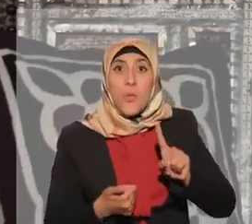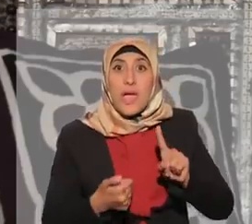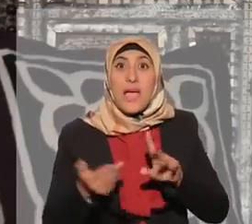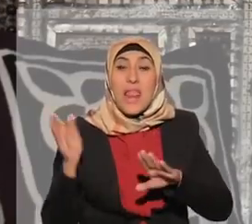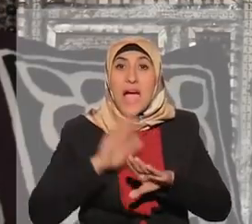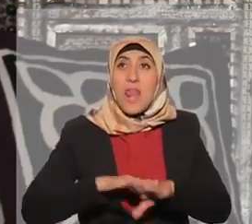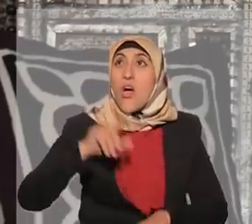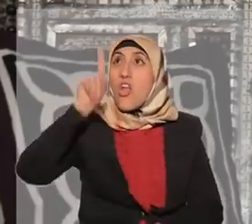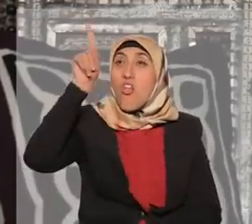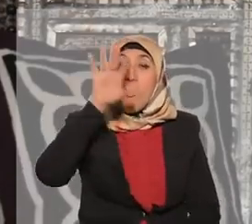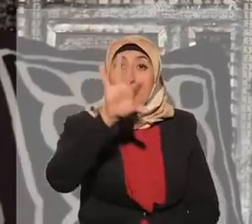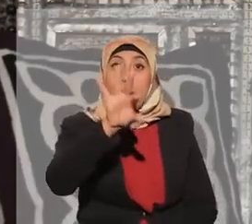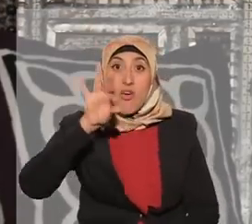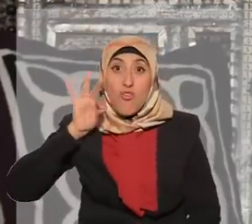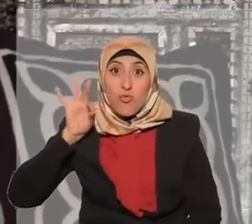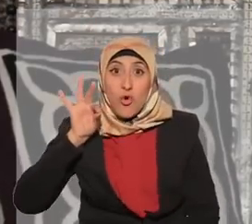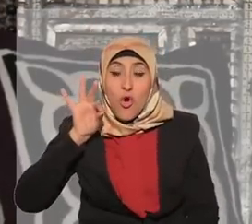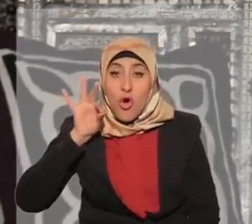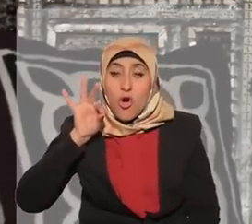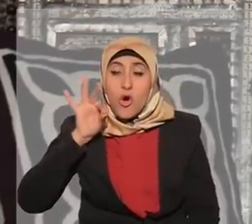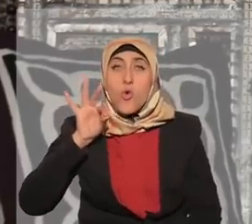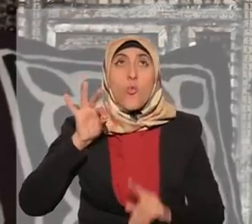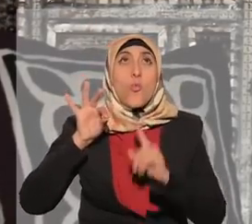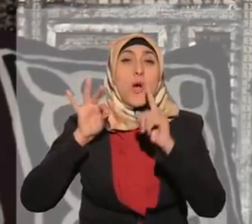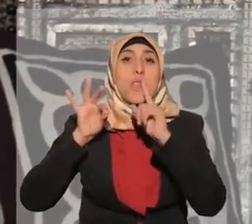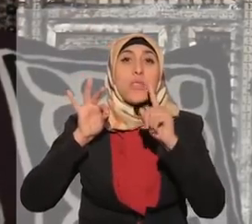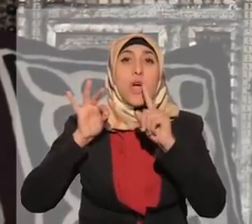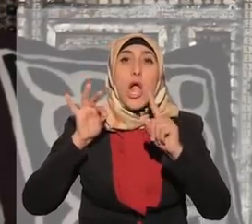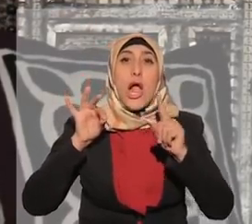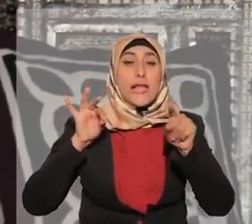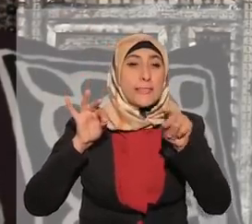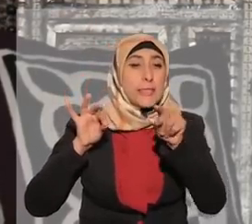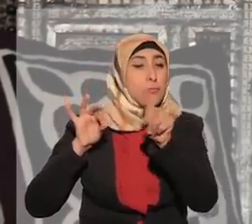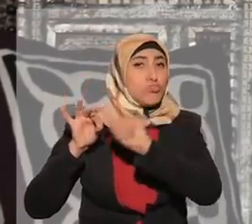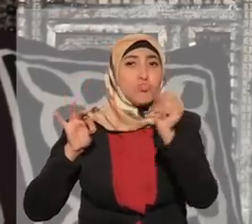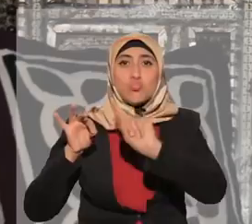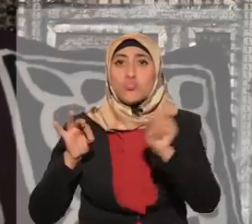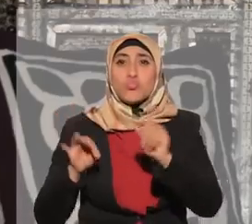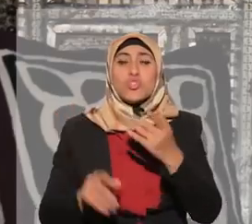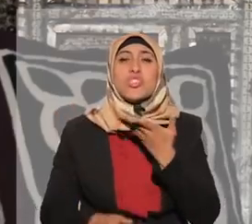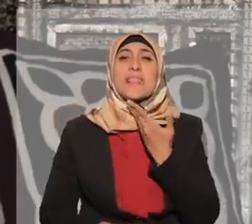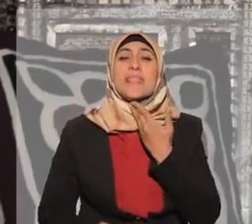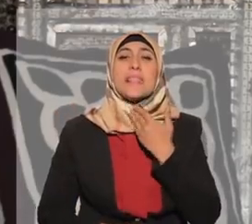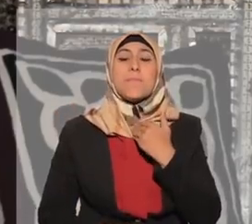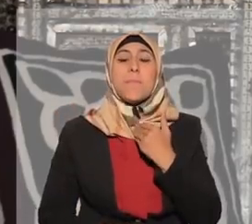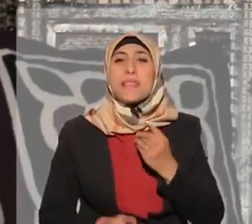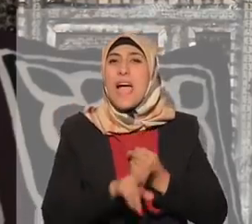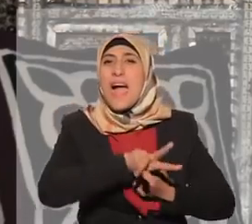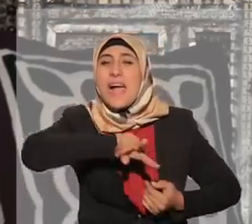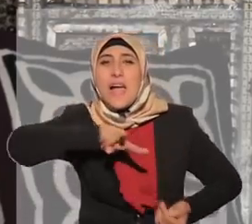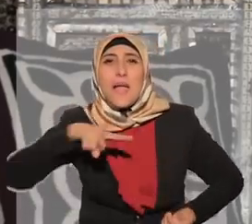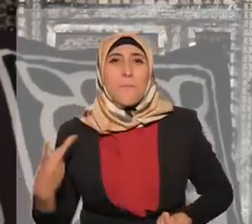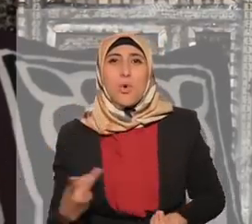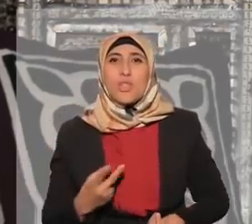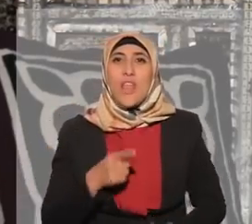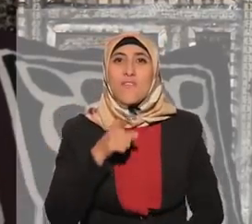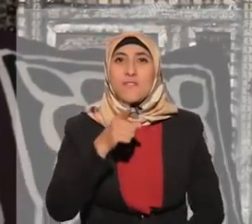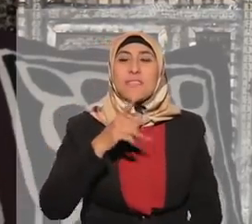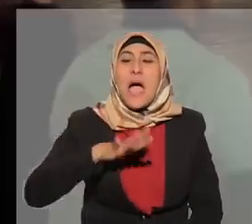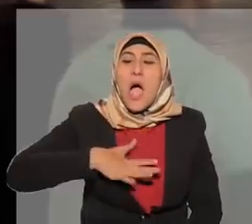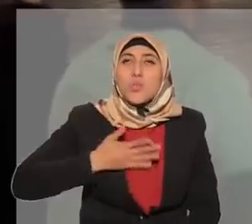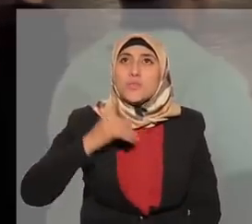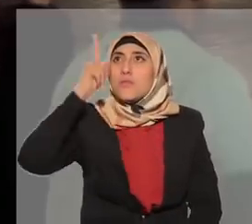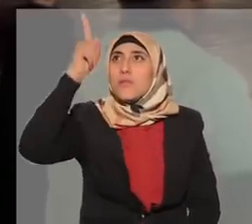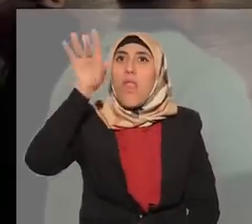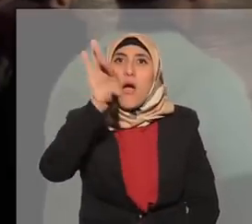الله تعالى له لم يتمنى غير ما اختاره الله عز وجل له.